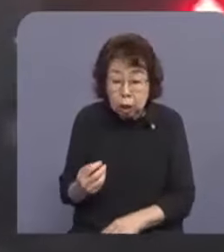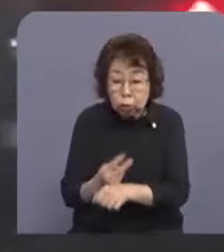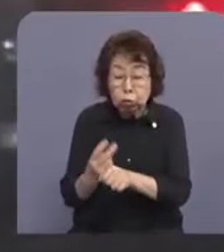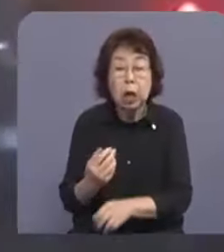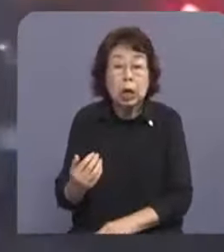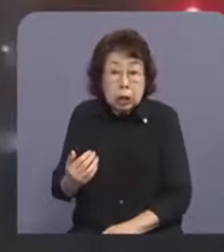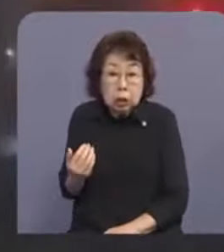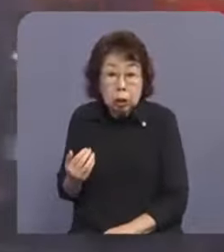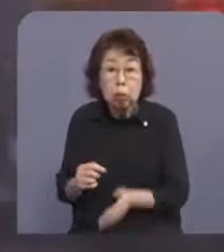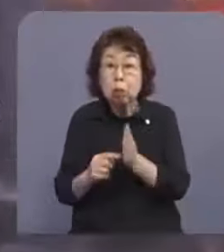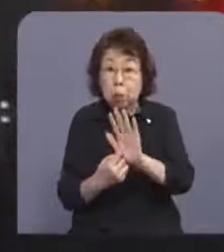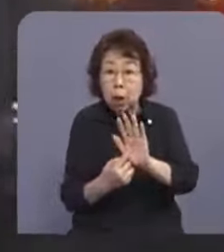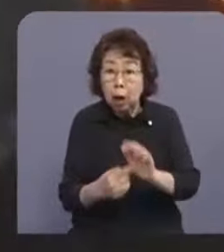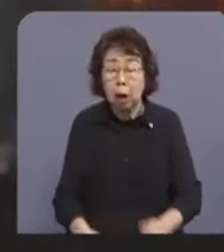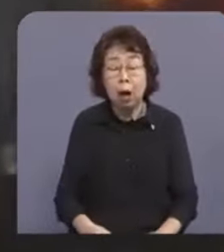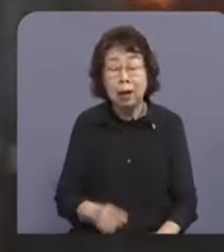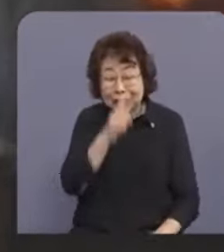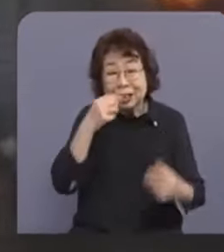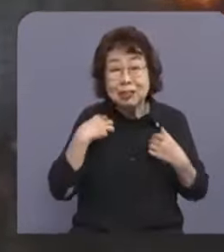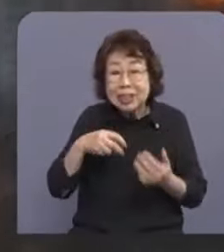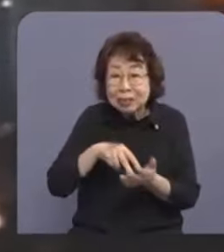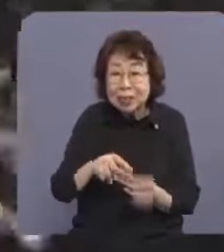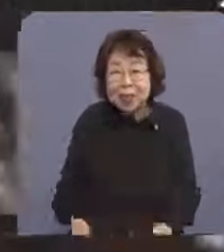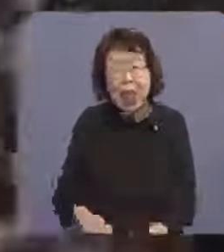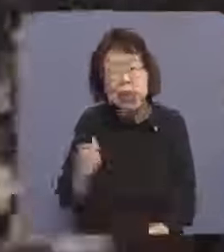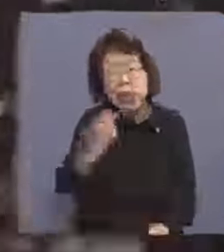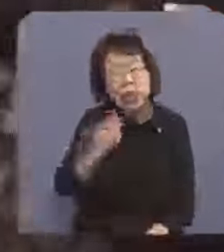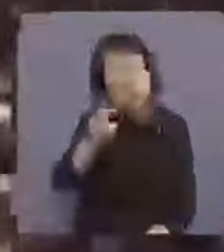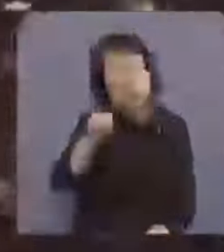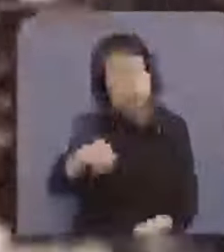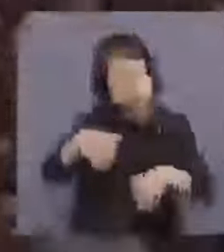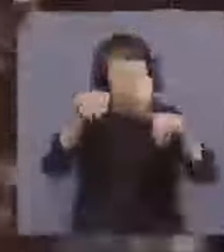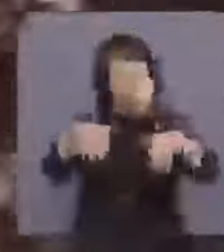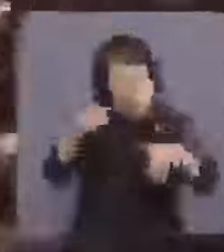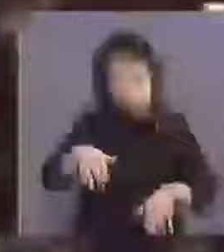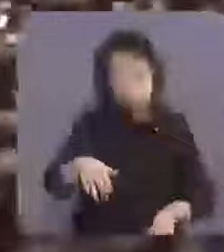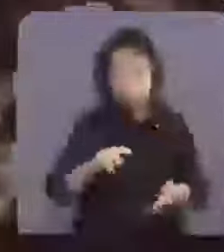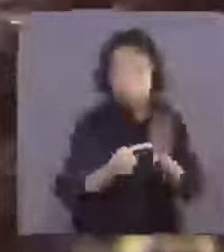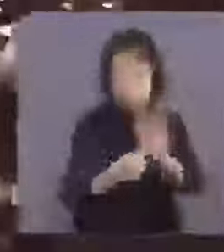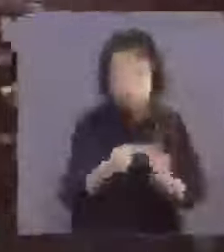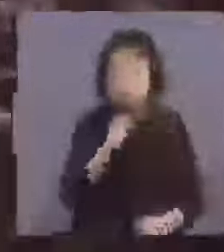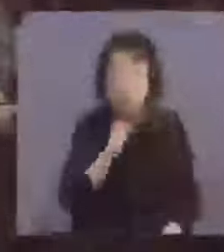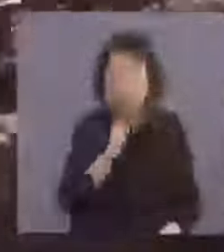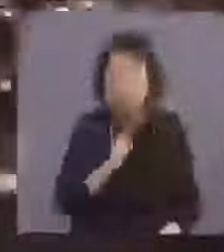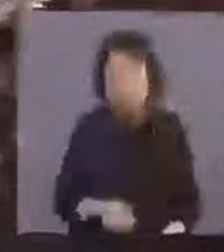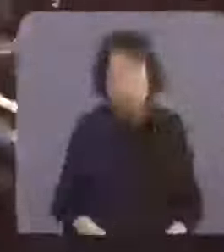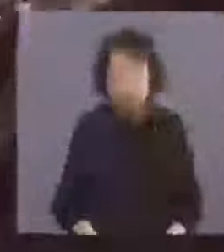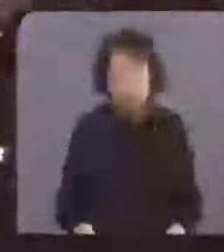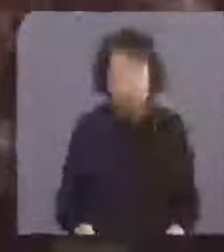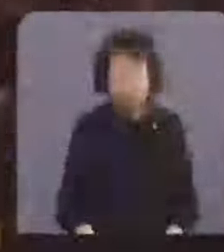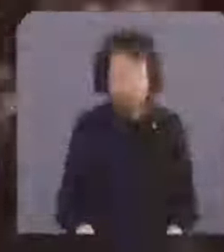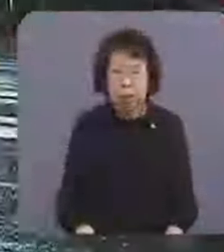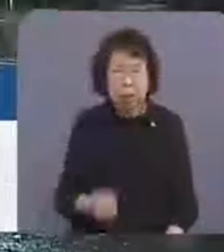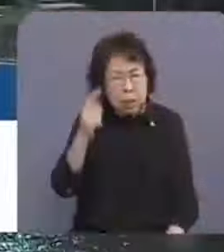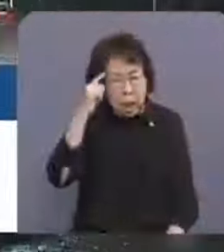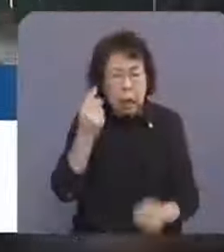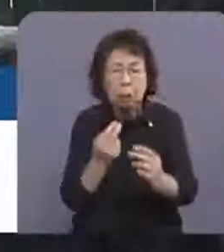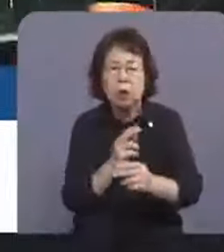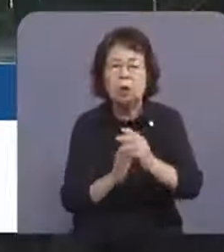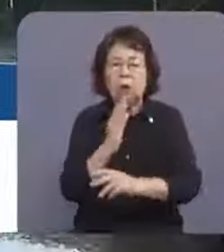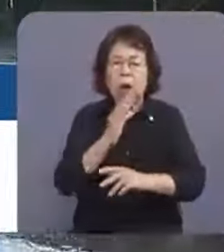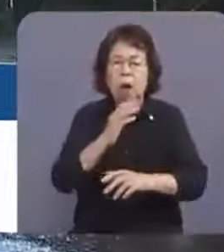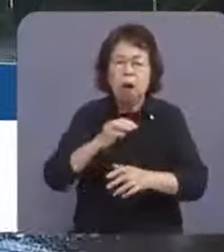2시간 전까지만 해도 기상청의 예보는 최대 20mm의 강수량에 불과했습니다. 예상보다 더 공기가